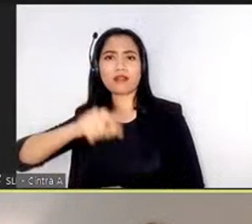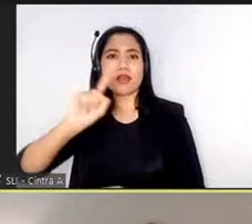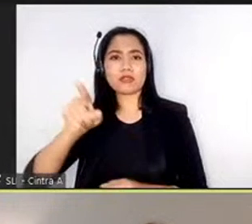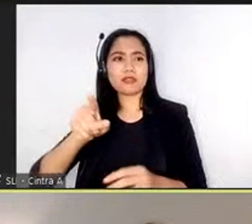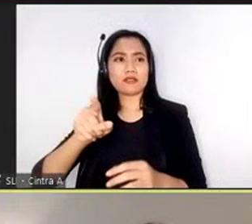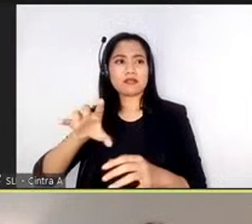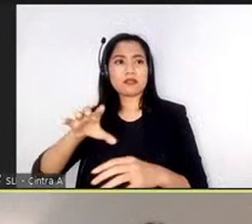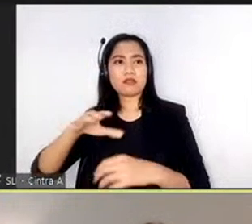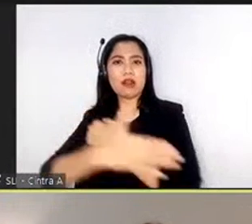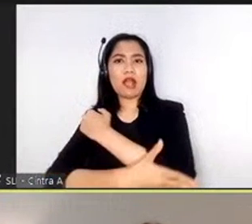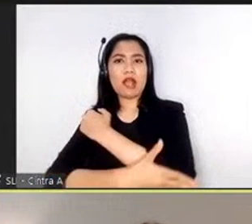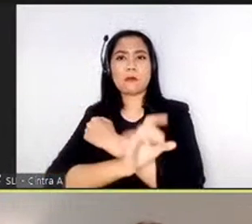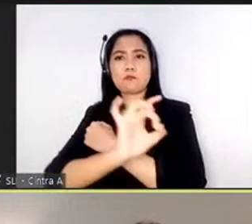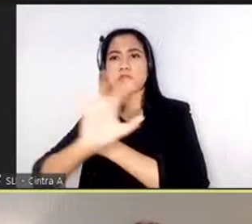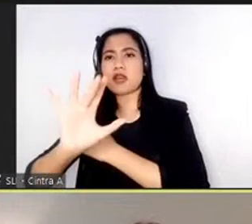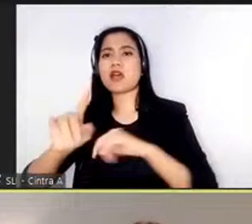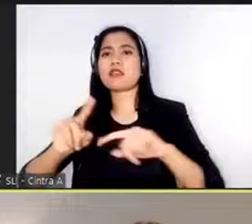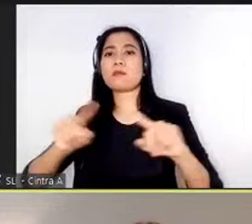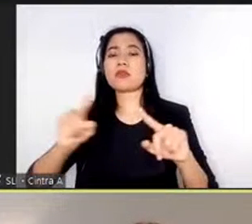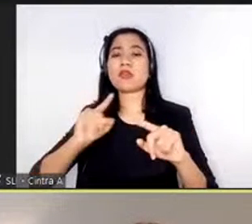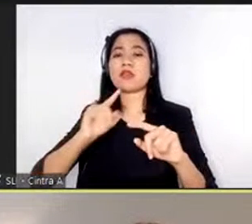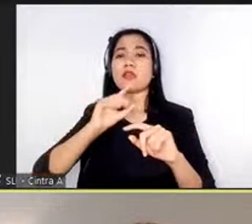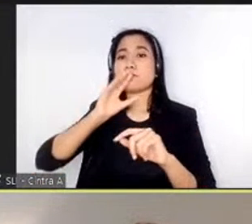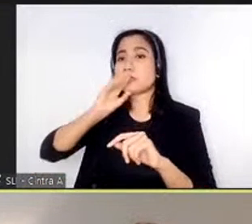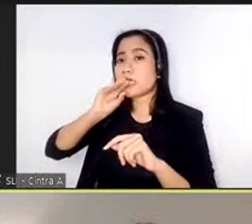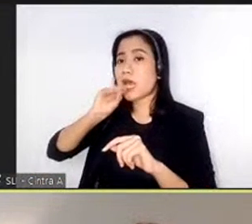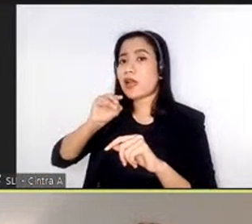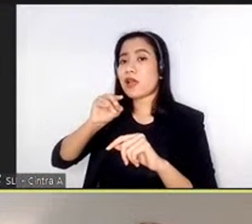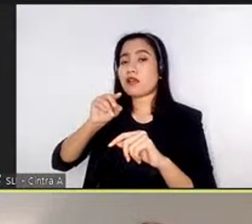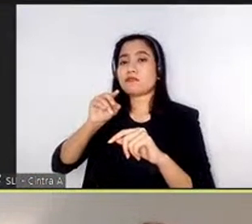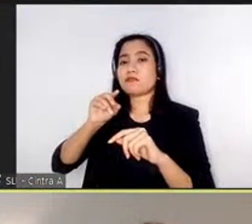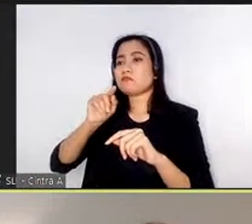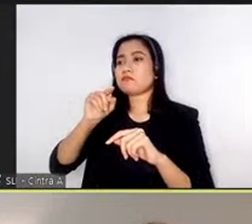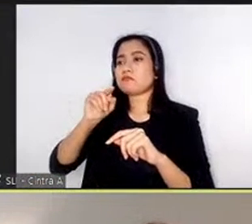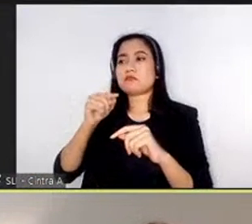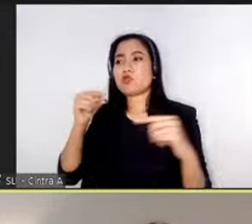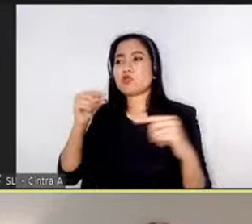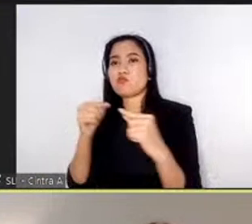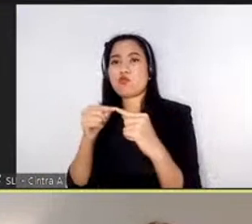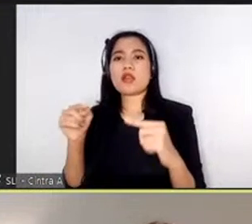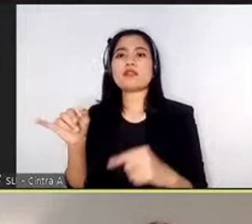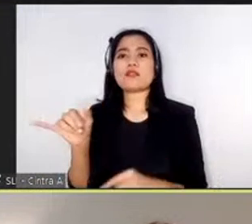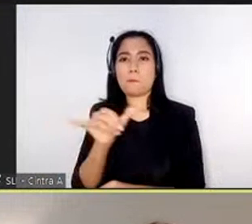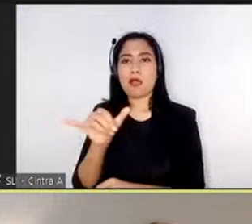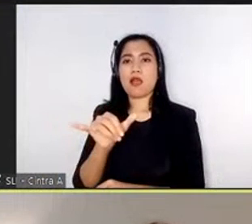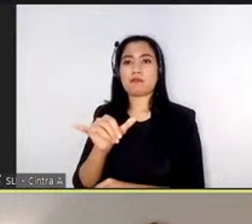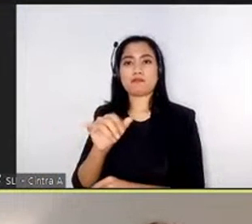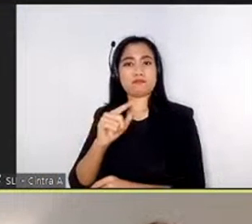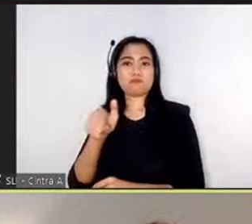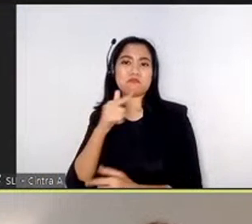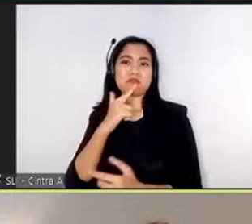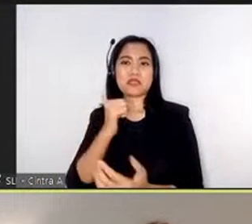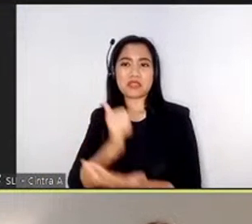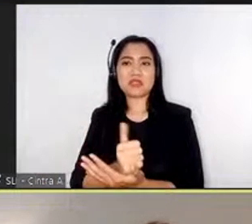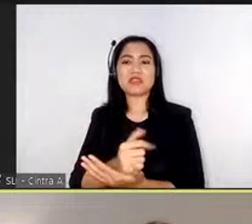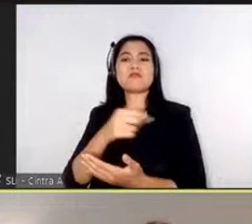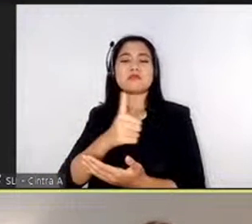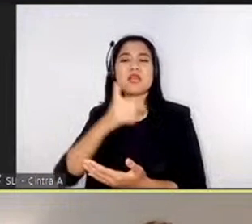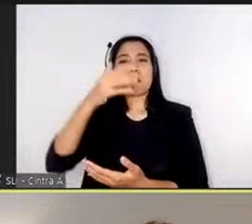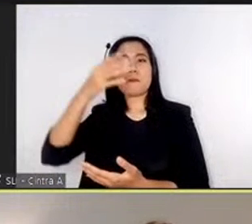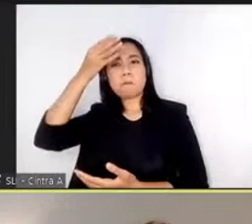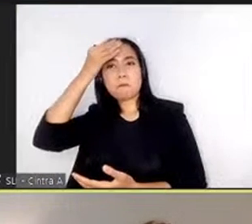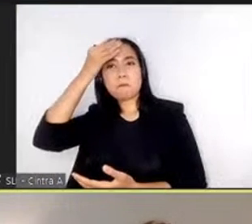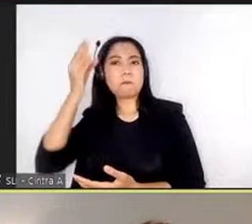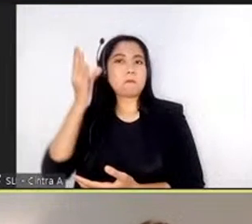tetapi anda anda berbicara dengan hal yang bahasa yang sama penting sekali dan juga saling berbagi Peng aman dengan